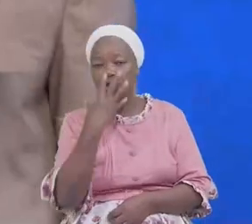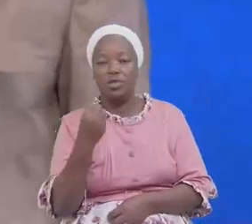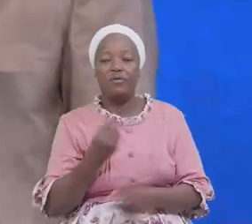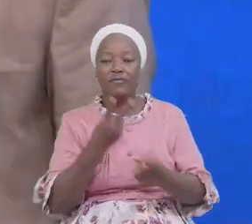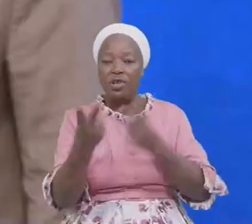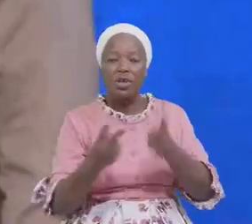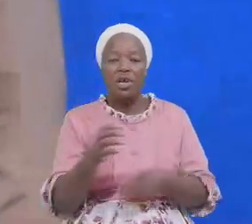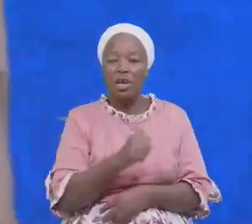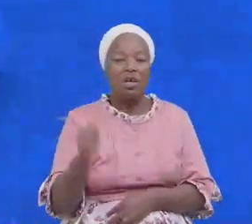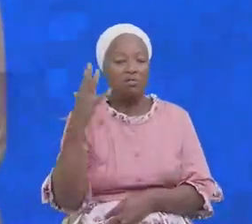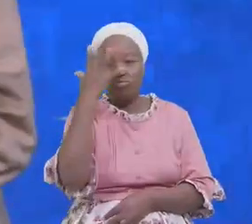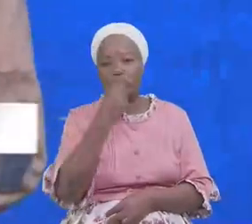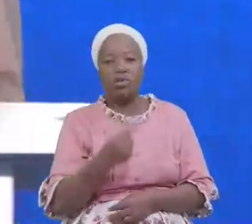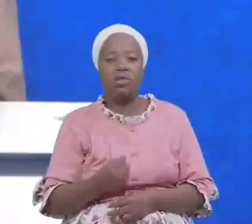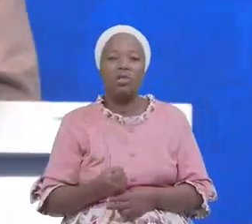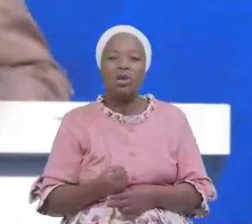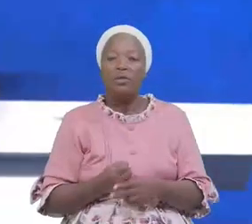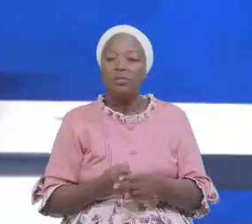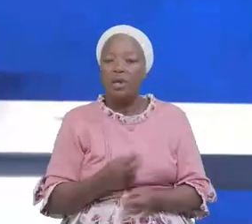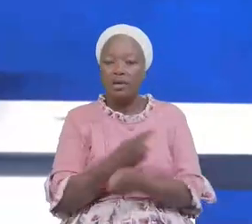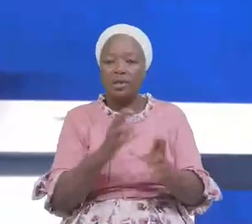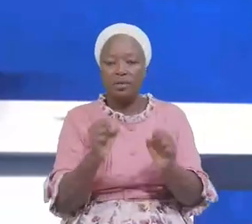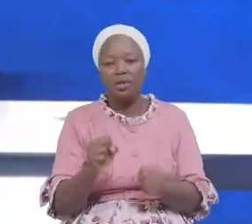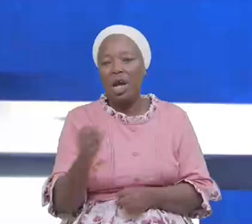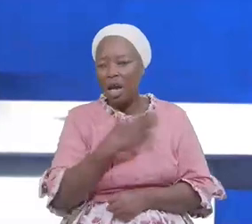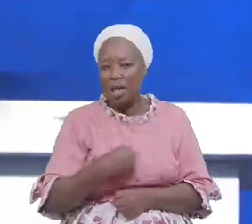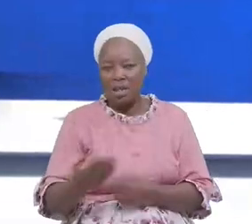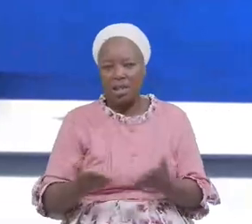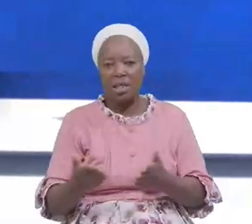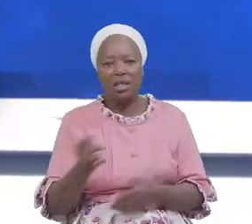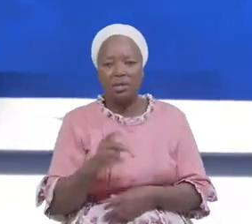La visitation glorieuse et une rédemption glorieuse.